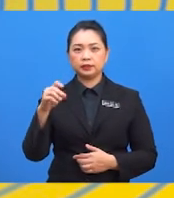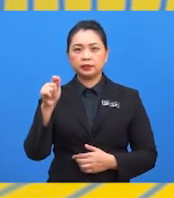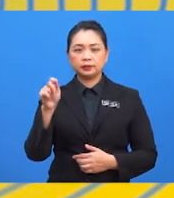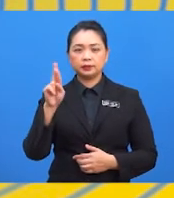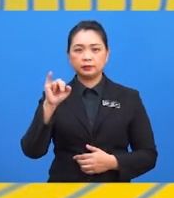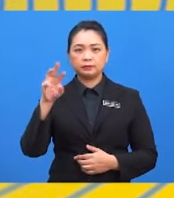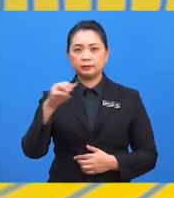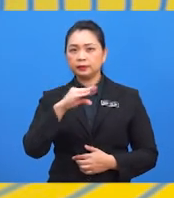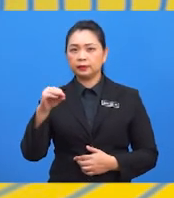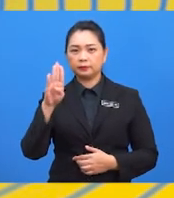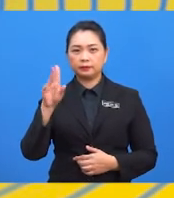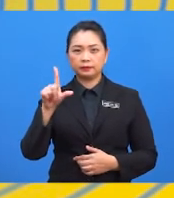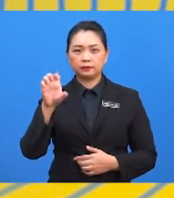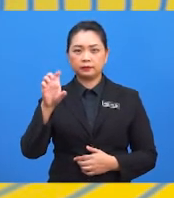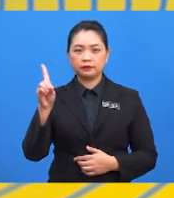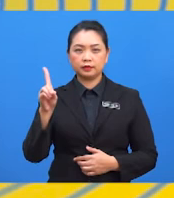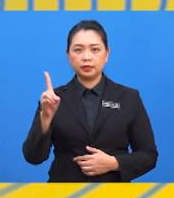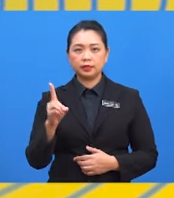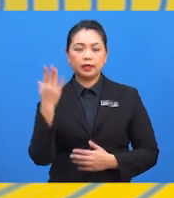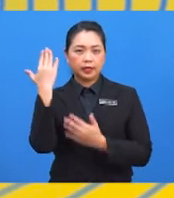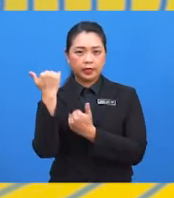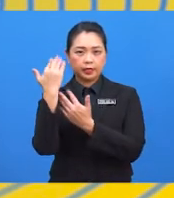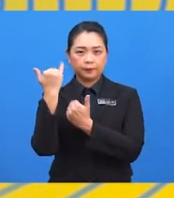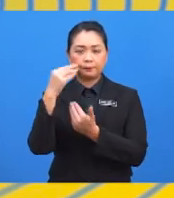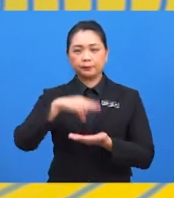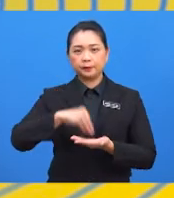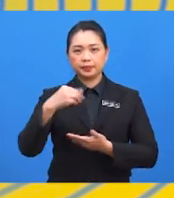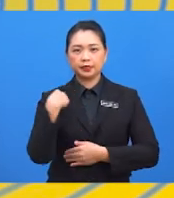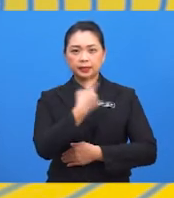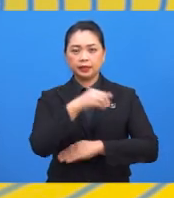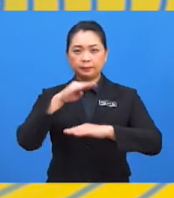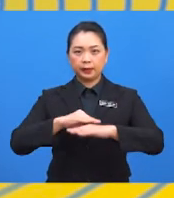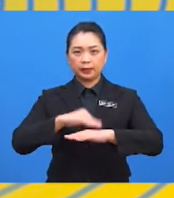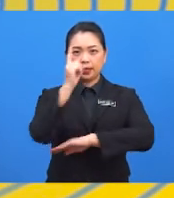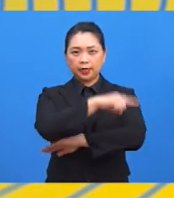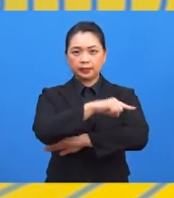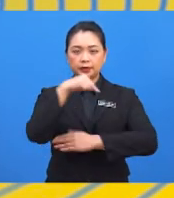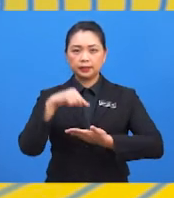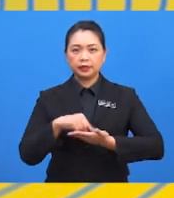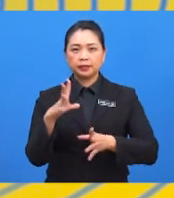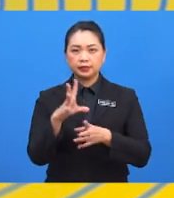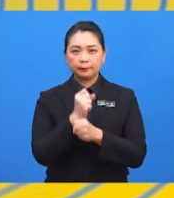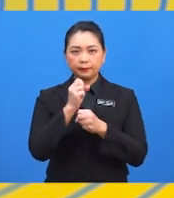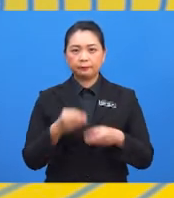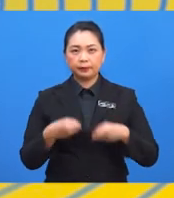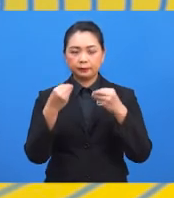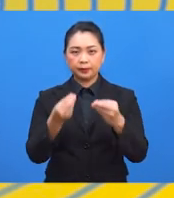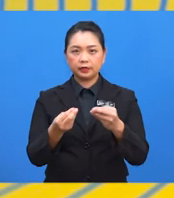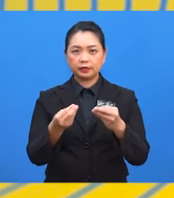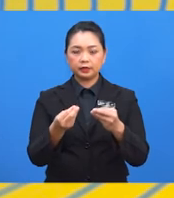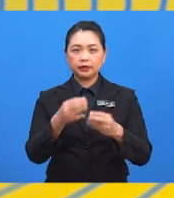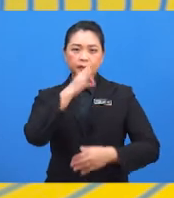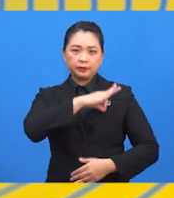mark dan bleed. Semoga pembelajaran kita pada hari ini dapat